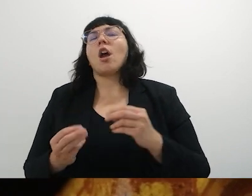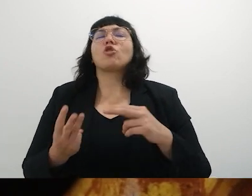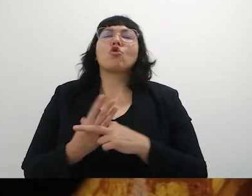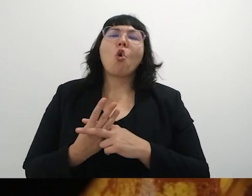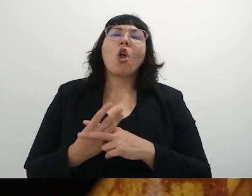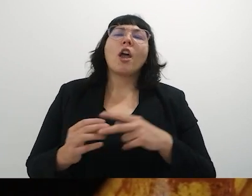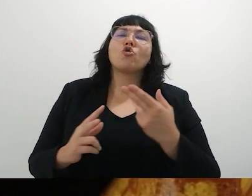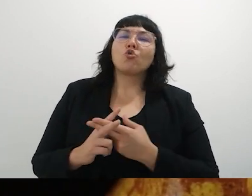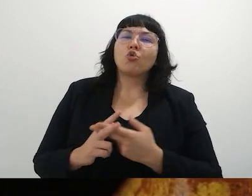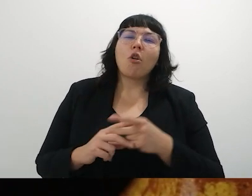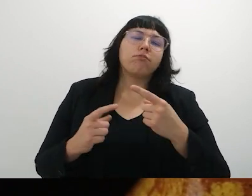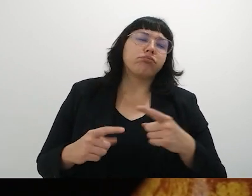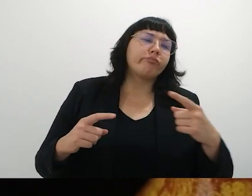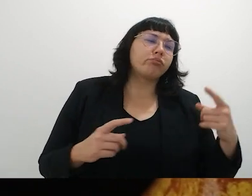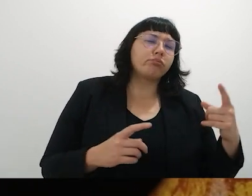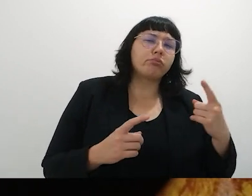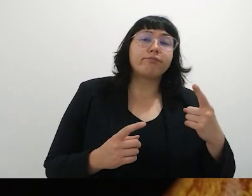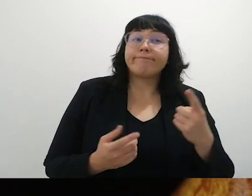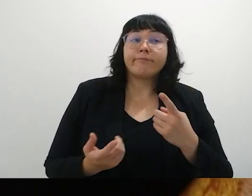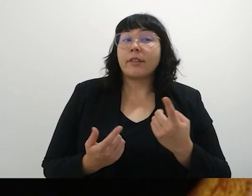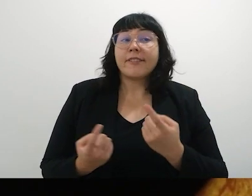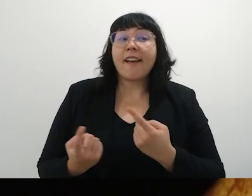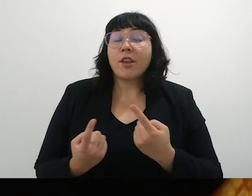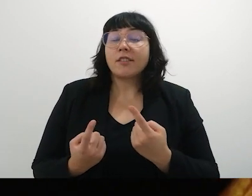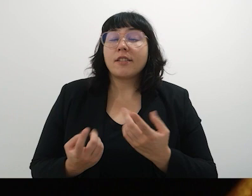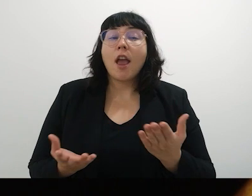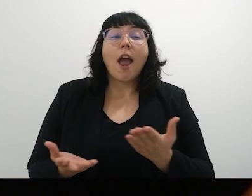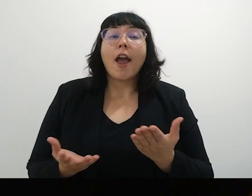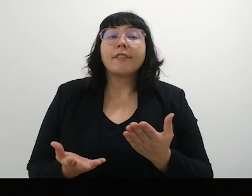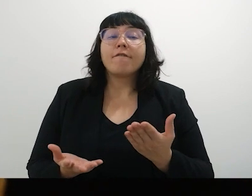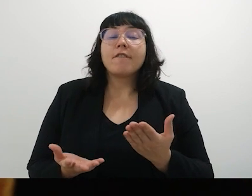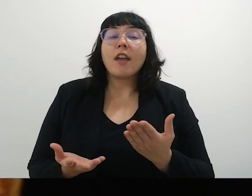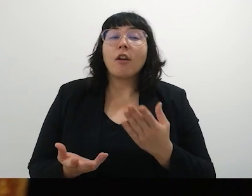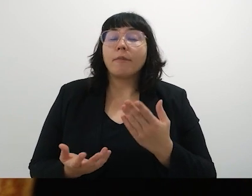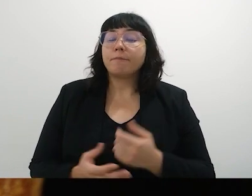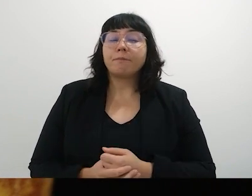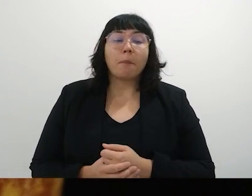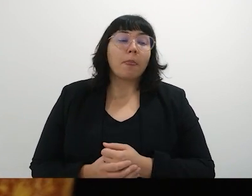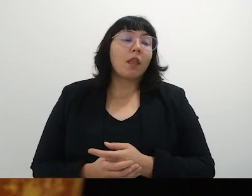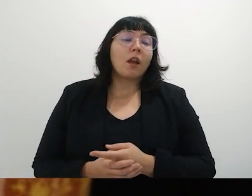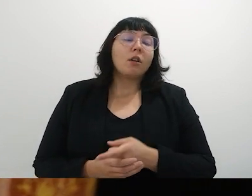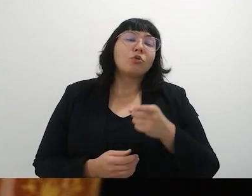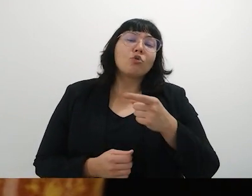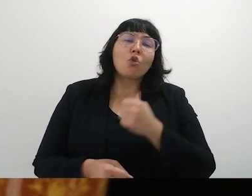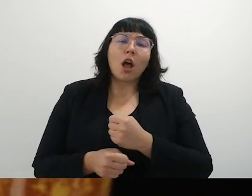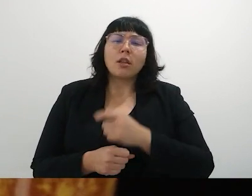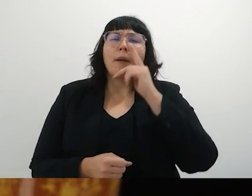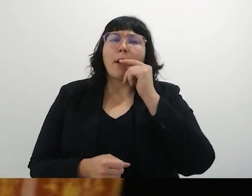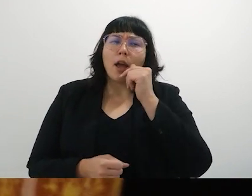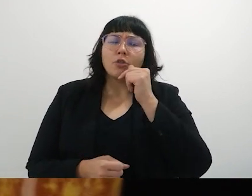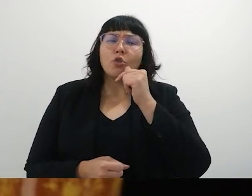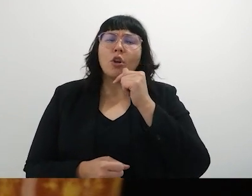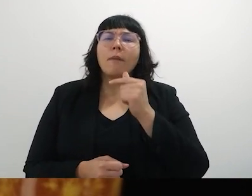zemlje. Pljoske su izrađivali ručno tradicionalni majstori i grančari pomoću kalupa. Ovaj predmet koristio se u